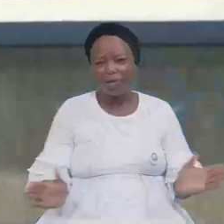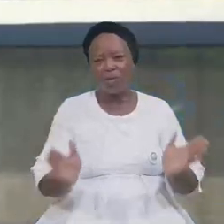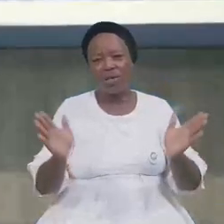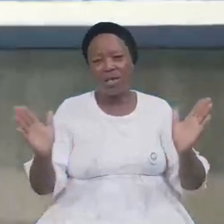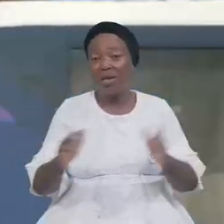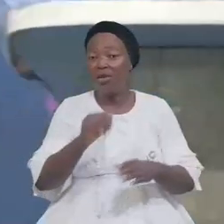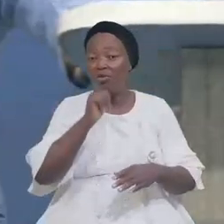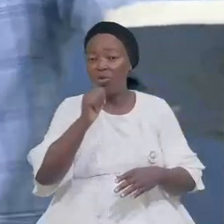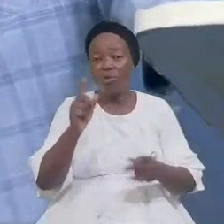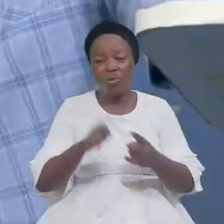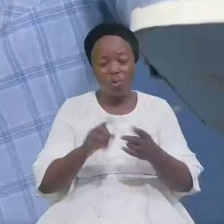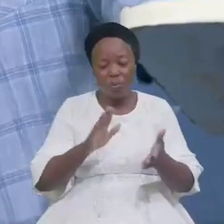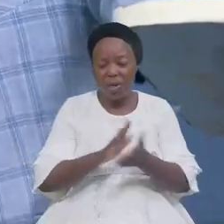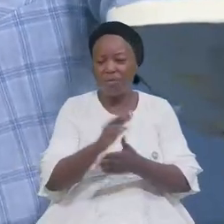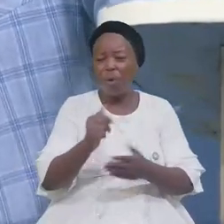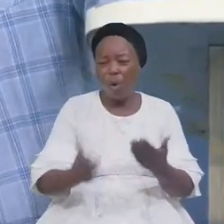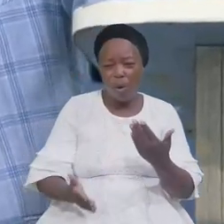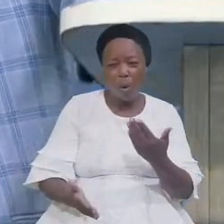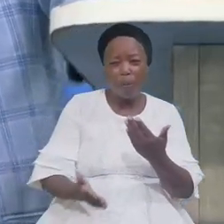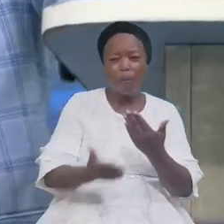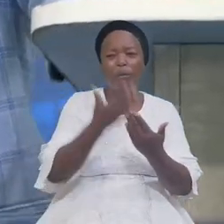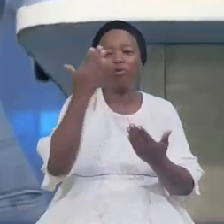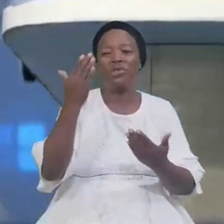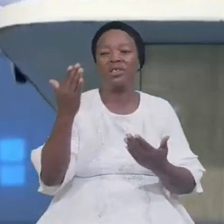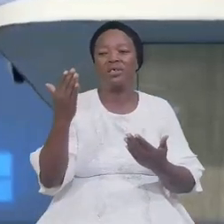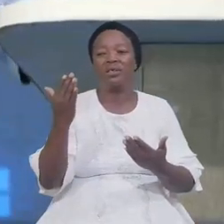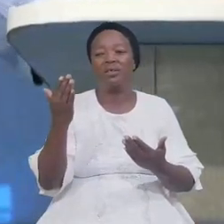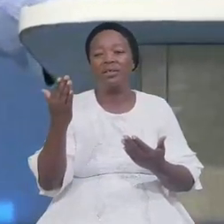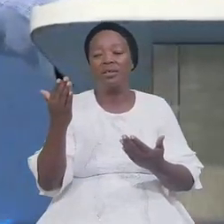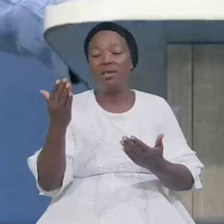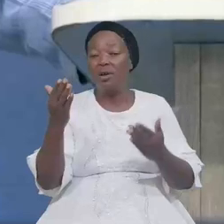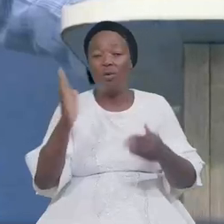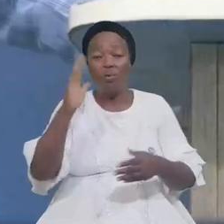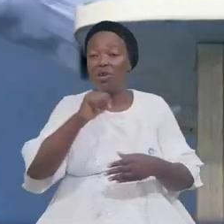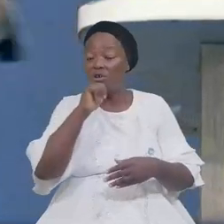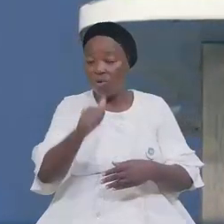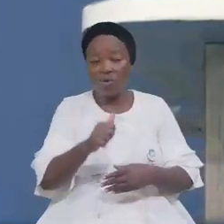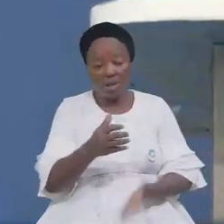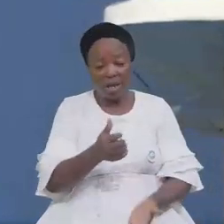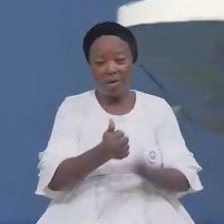Presque persuadé d'être chrétien, mais quasiment